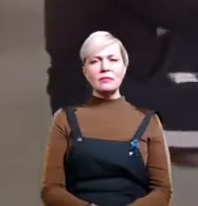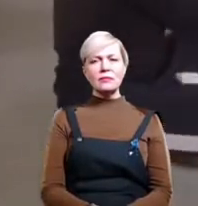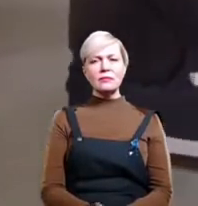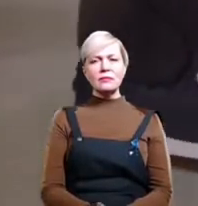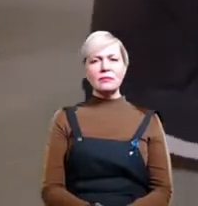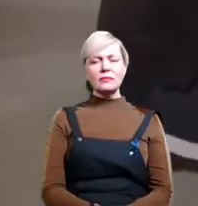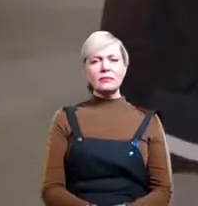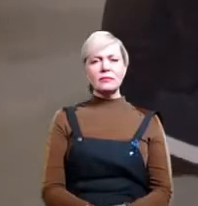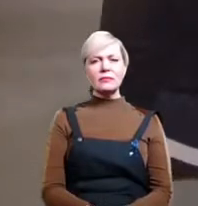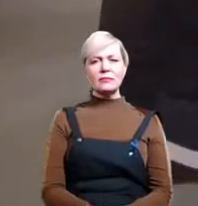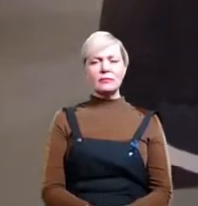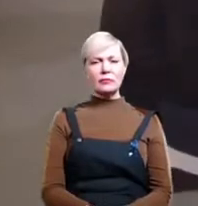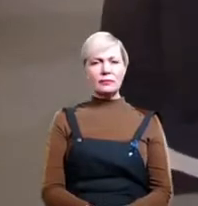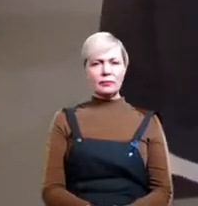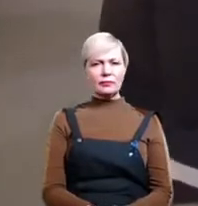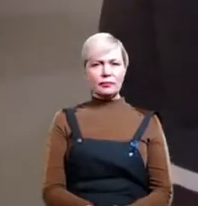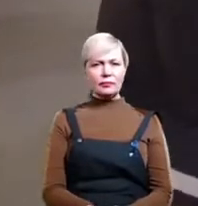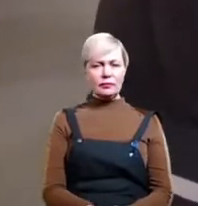почу.